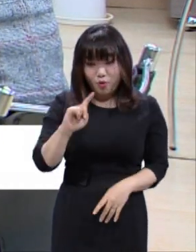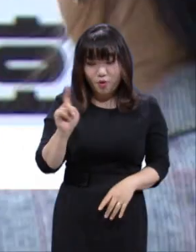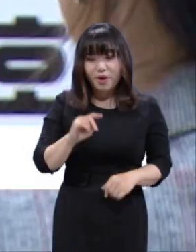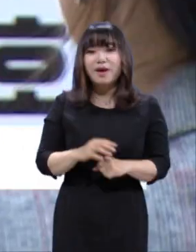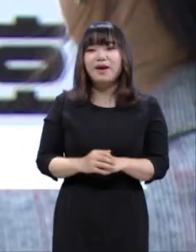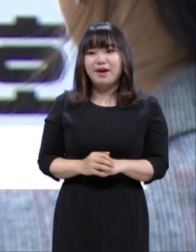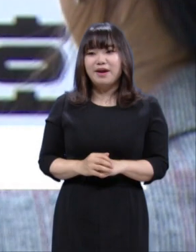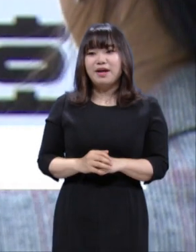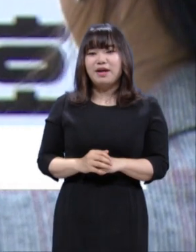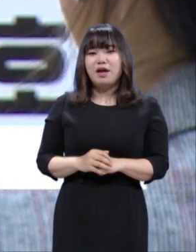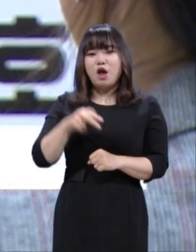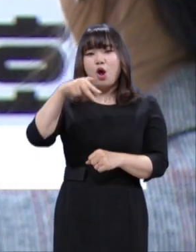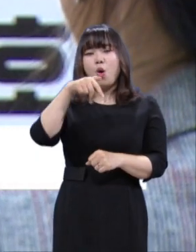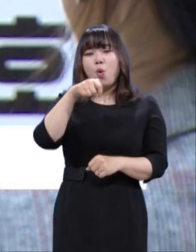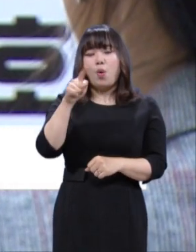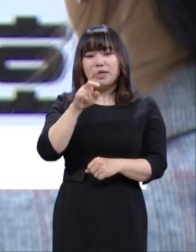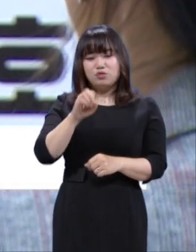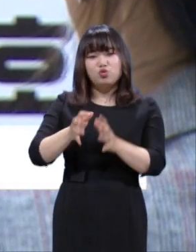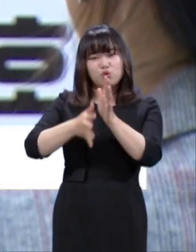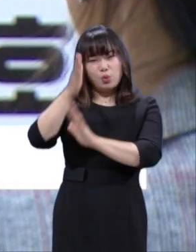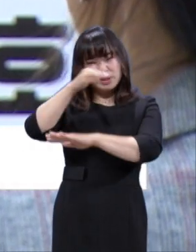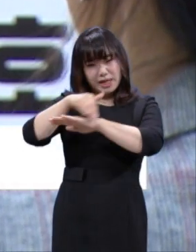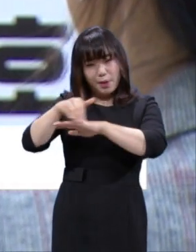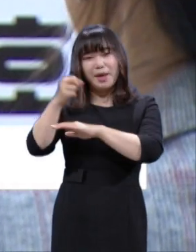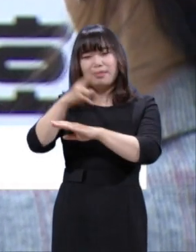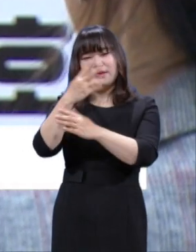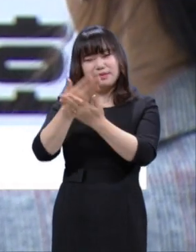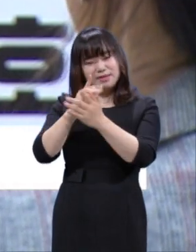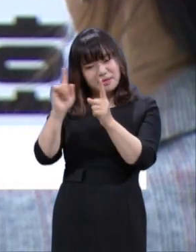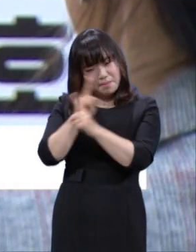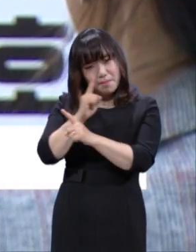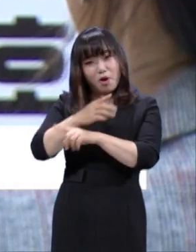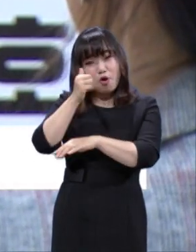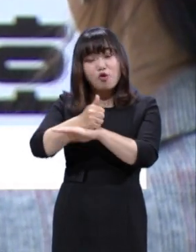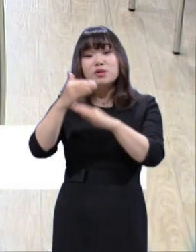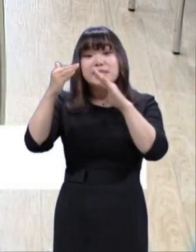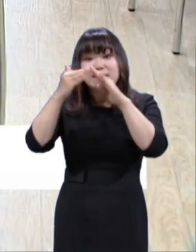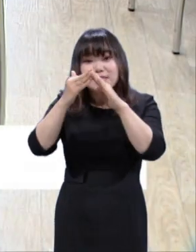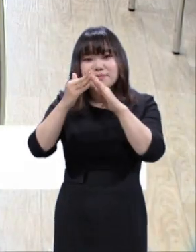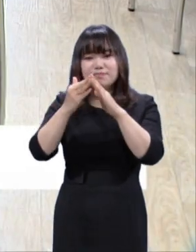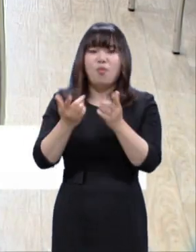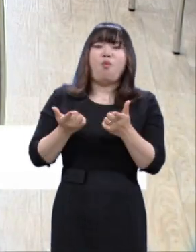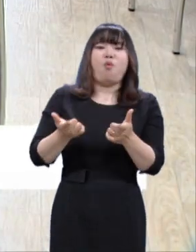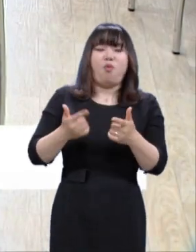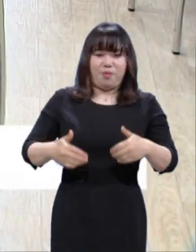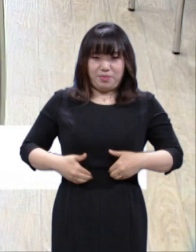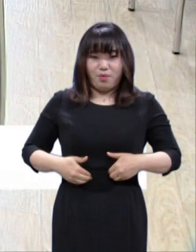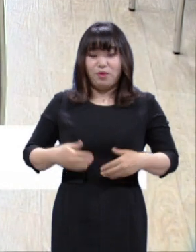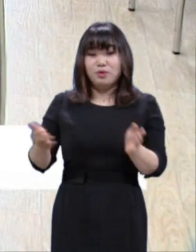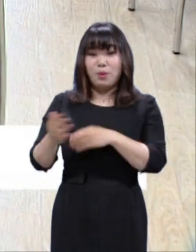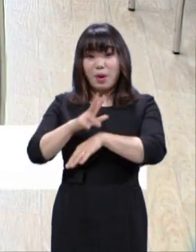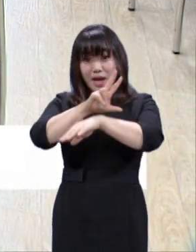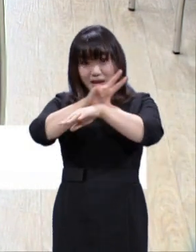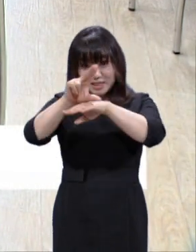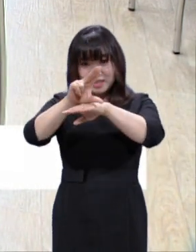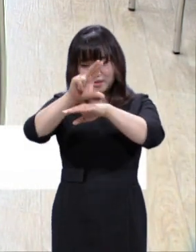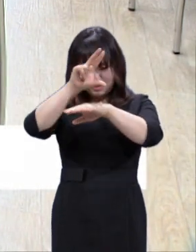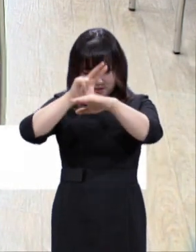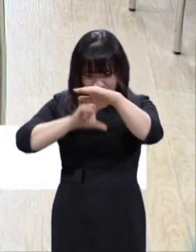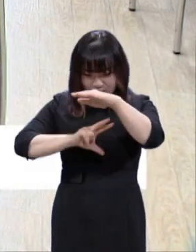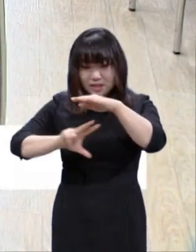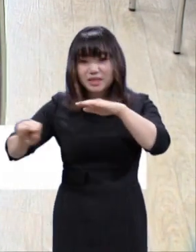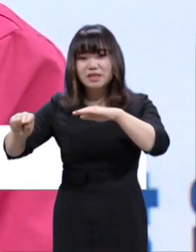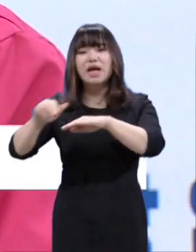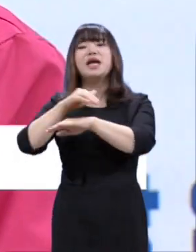공약으로 광진구 도시계획 재검토를 통한 양질의 주택 공급, 지하철 2호선 지상구간 지하화의